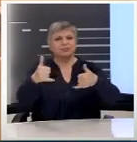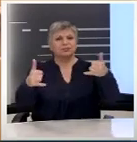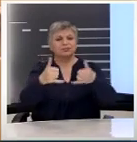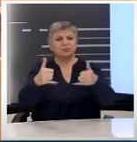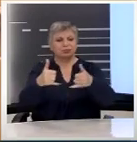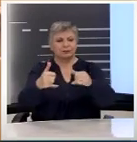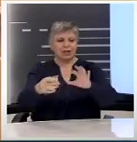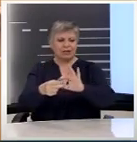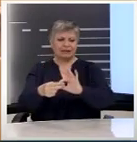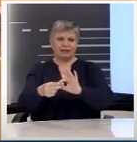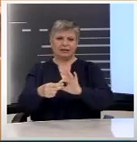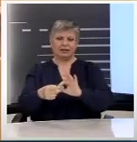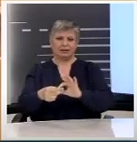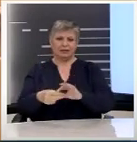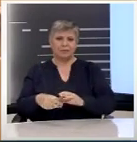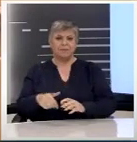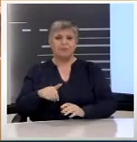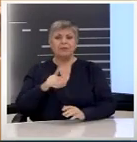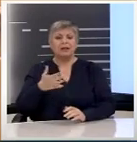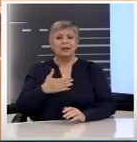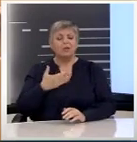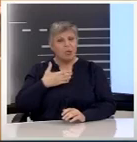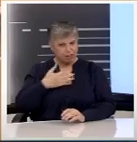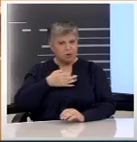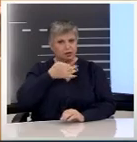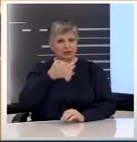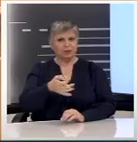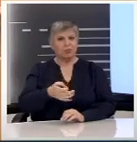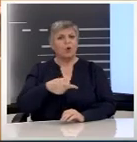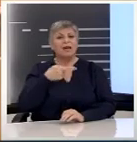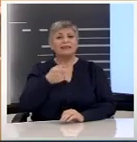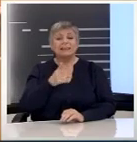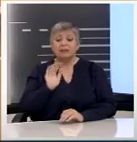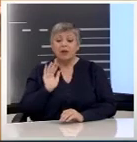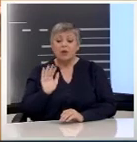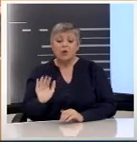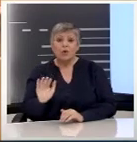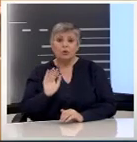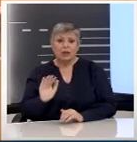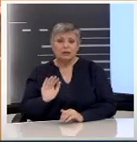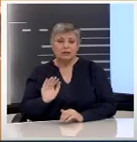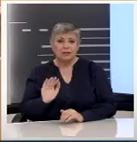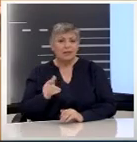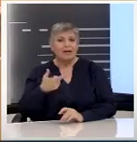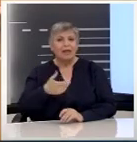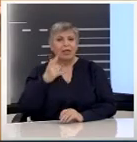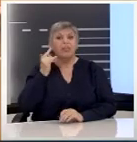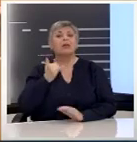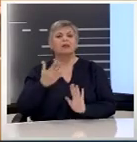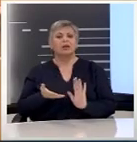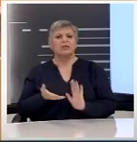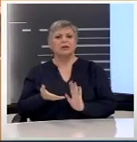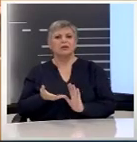Κοιτάξτε, εάν δεν καταλαβαίνετε τι ρωτάτε, εγώ σας λέω ότι στην καλύτερη περίπτωση είναι κάτι παντελώς